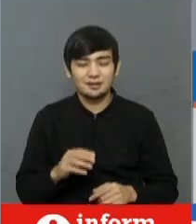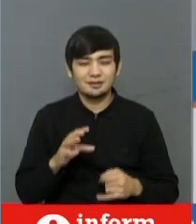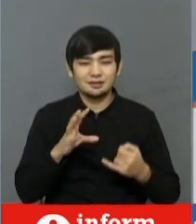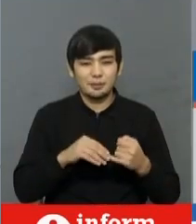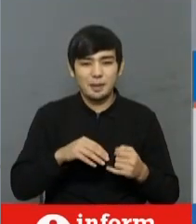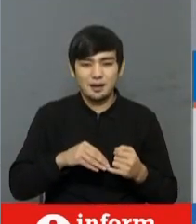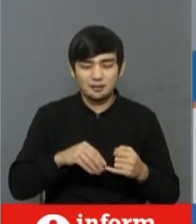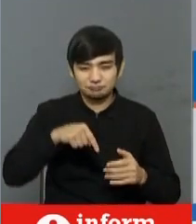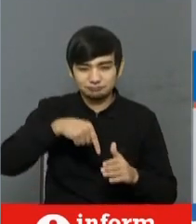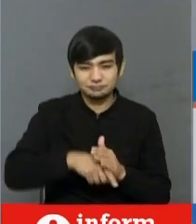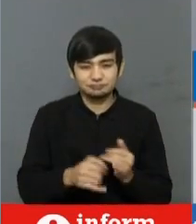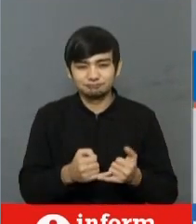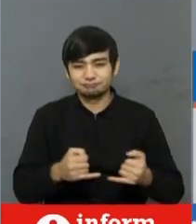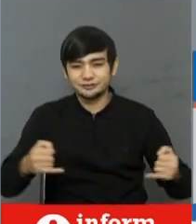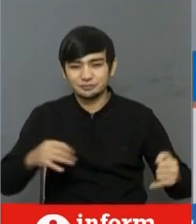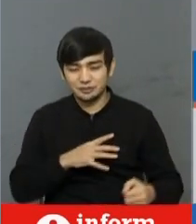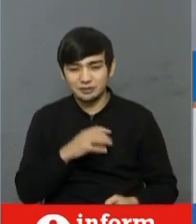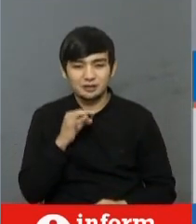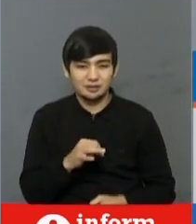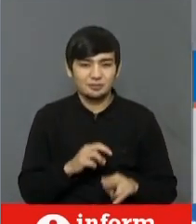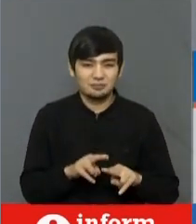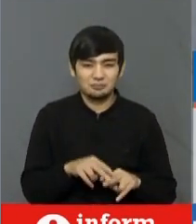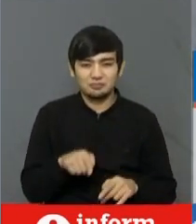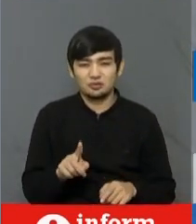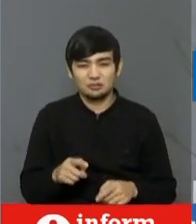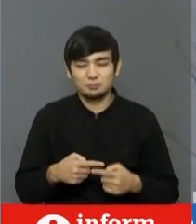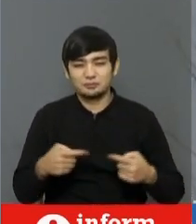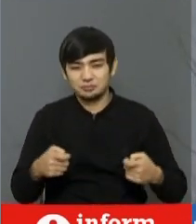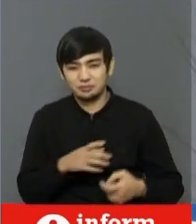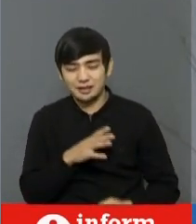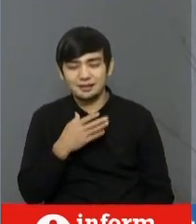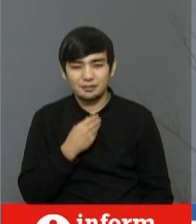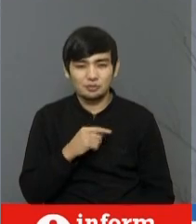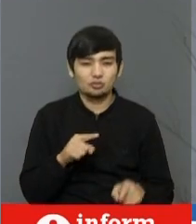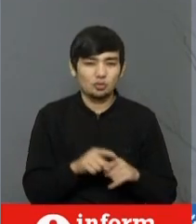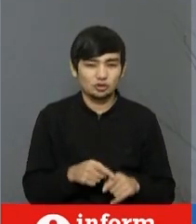кабель. Отмечу, что такая же ситуация наблюдается и в Семее, где вышли из строя порядка